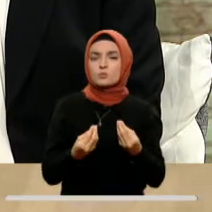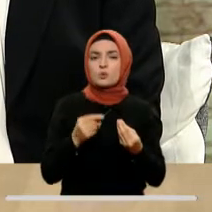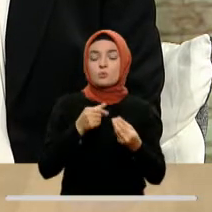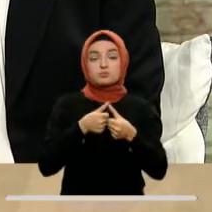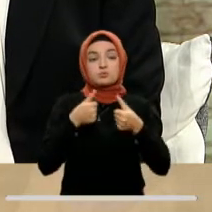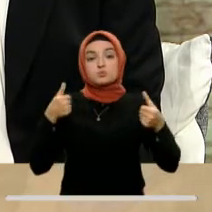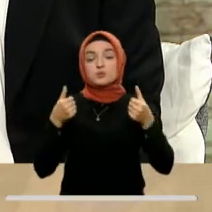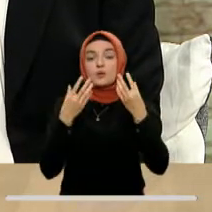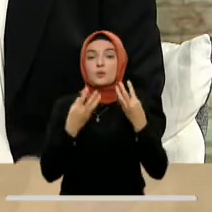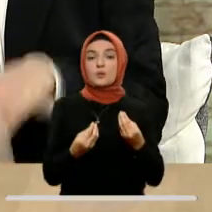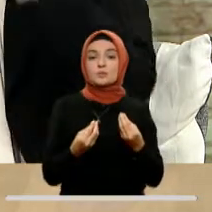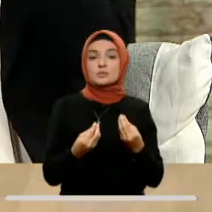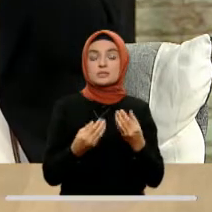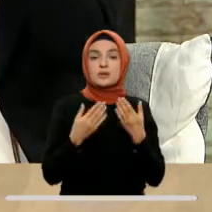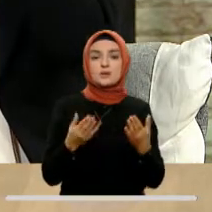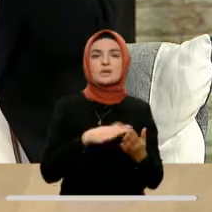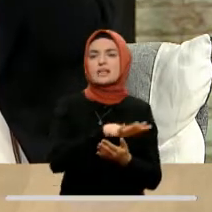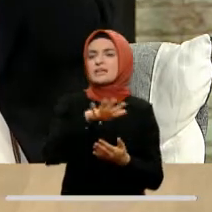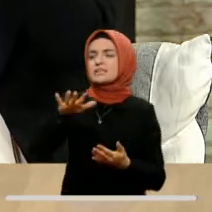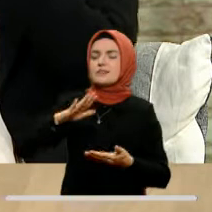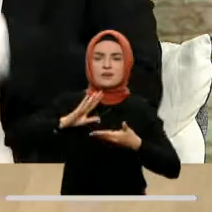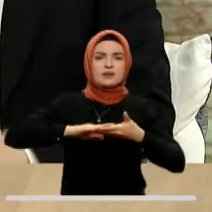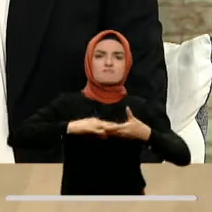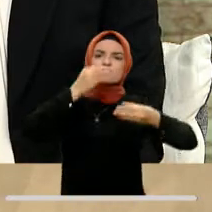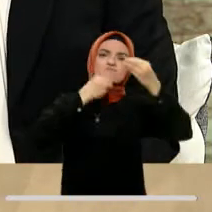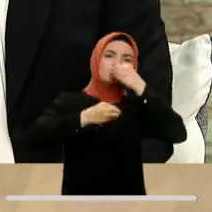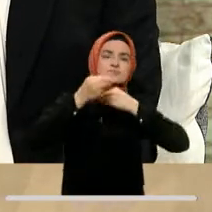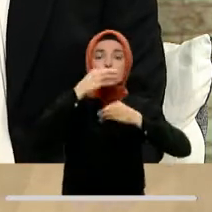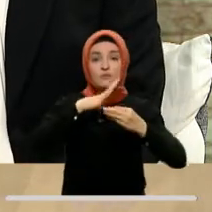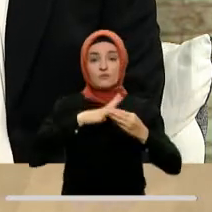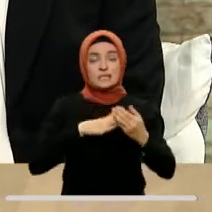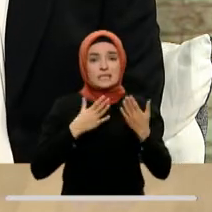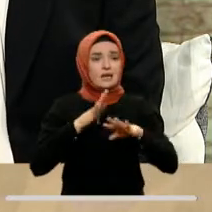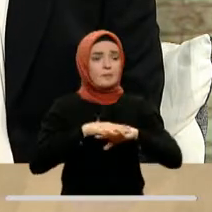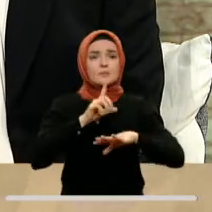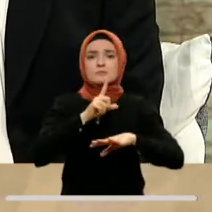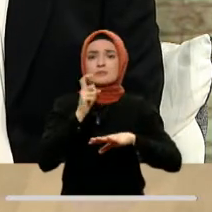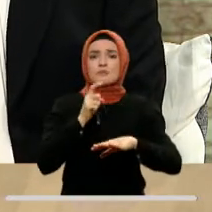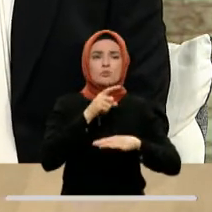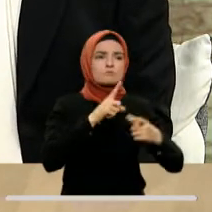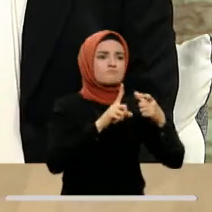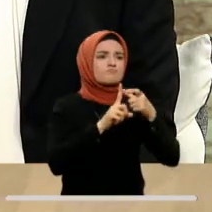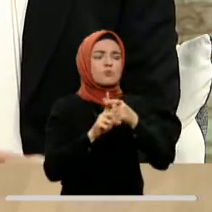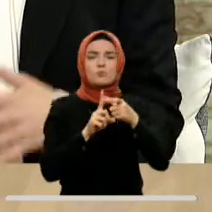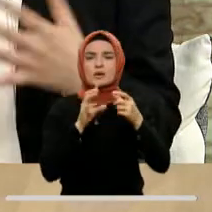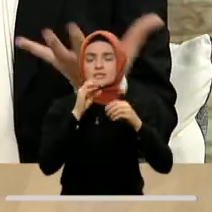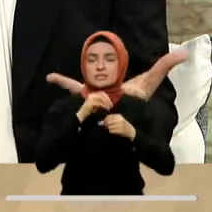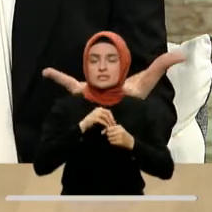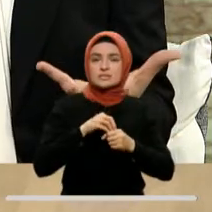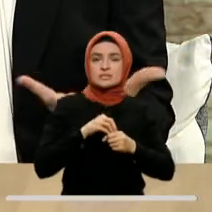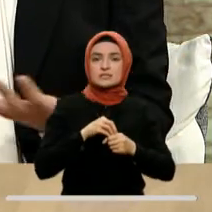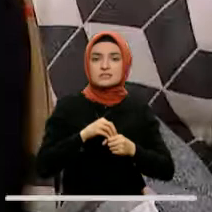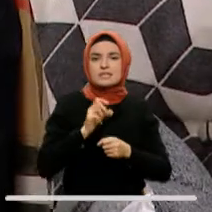uzak tutabilmek, özellikle etraflarında arkadaşları tüketirken ne yapmalıyız, onları bu anlamda nasıl korumalıyız? Sıfır